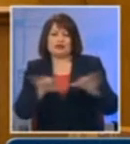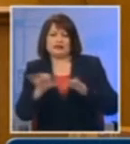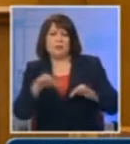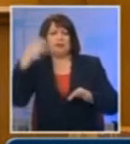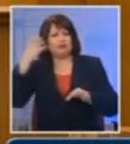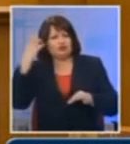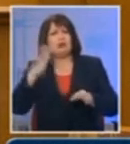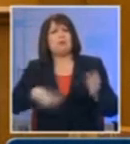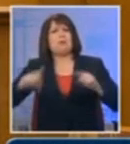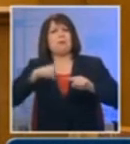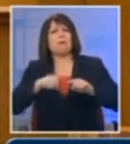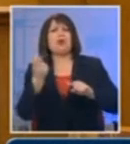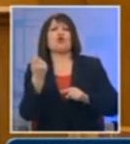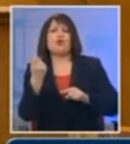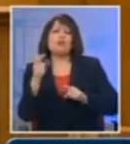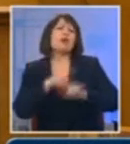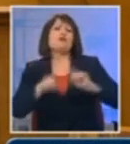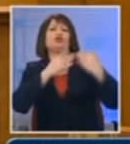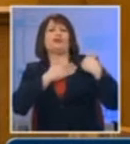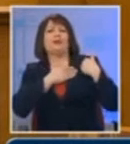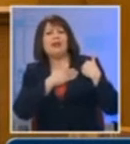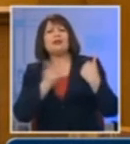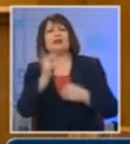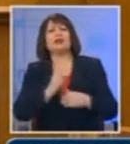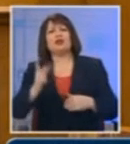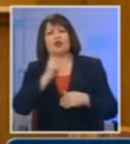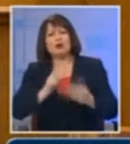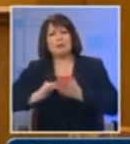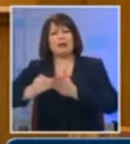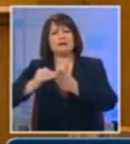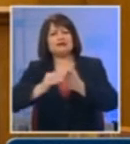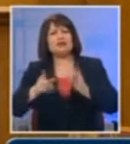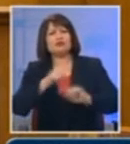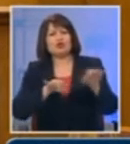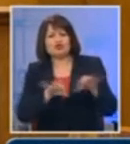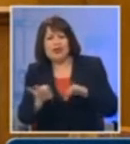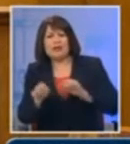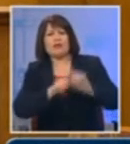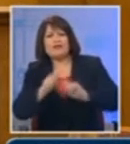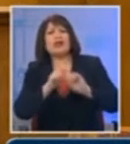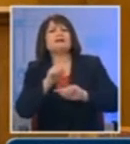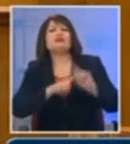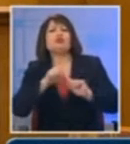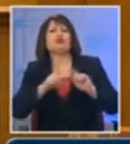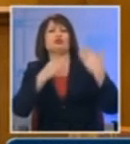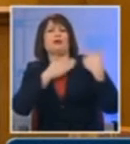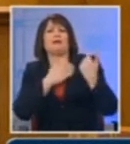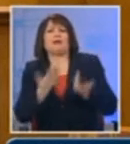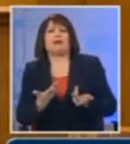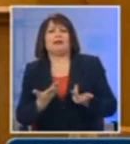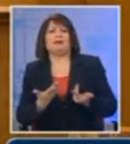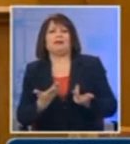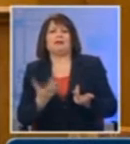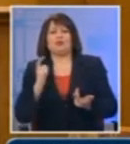επιστημονικά, πανεθνικά την οικονομία της χώρας, τις κοινωνικές υπηρεσίες, έτσι ώστε να αξιοποιείται πλήρως ο πλούτος